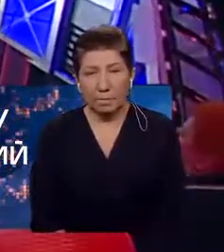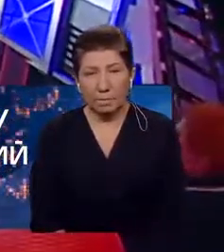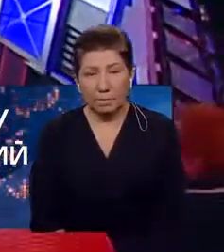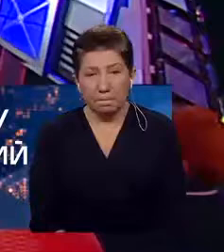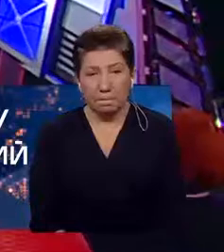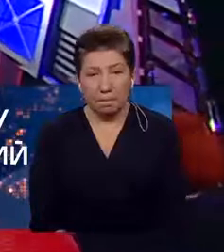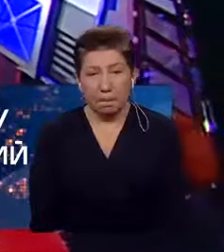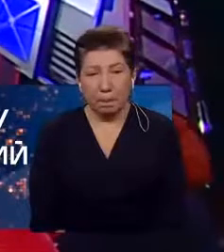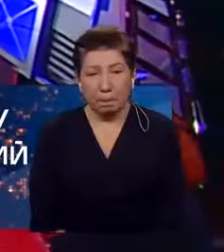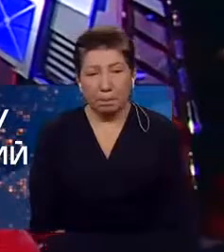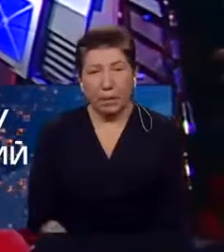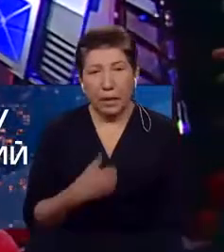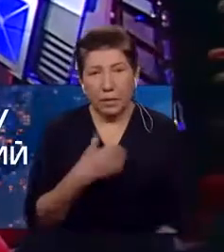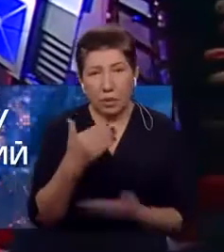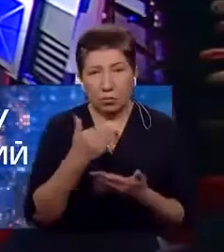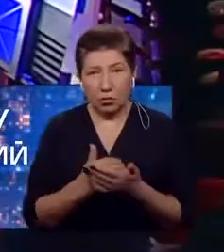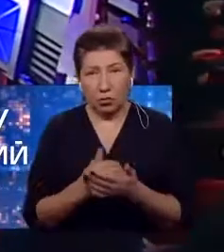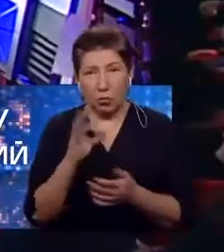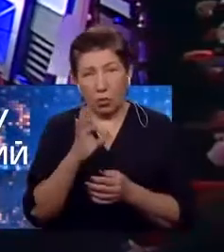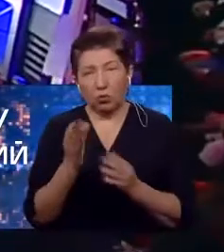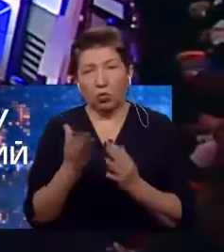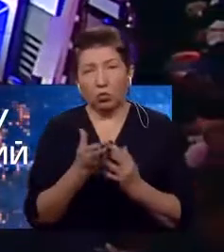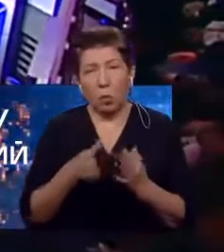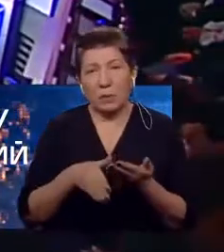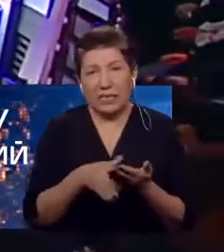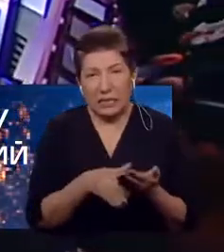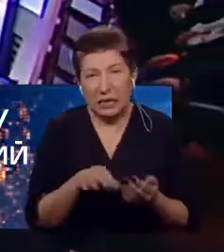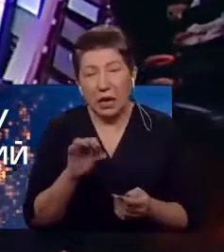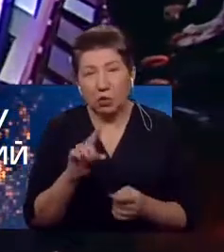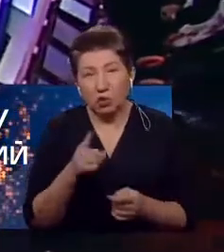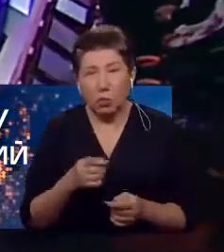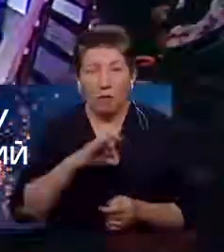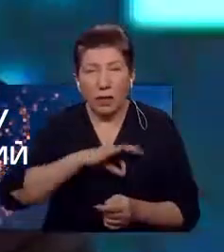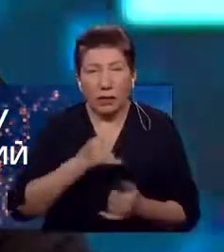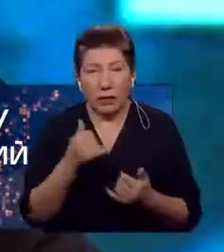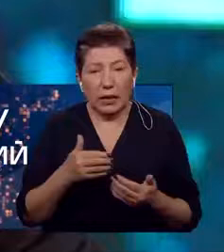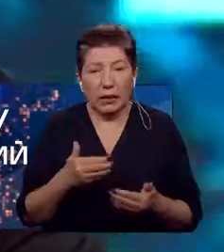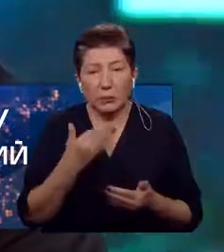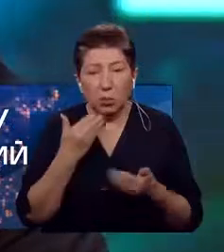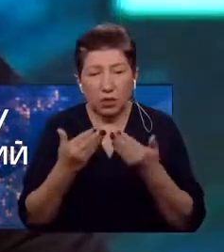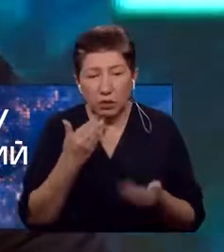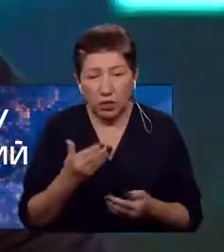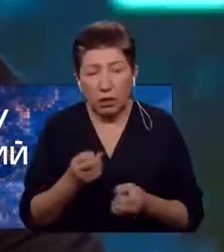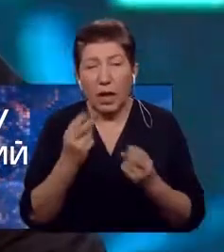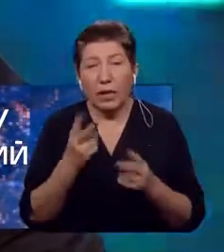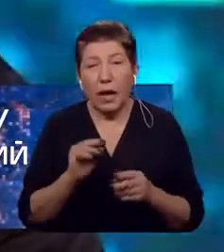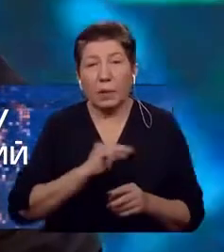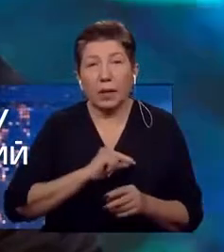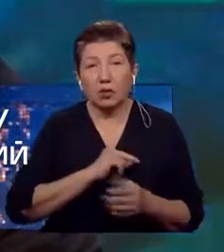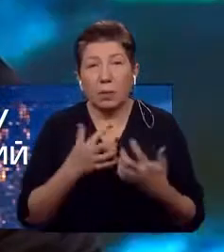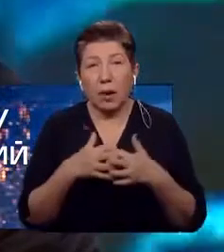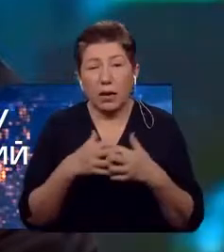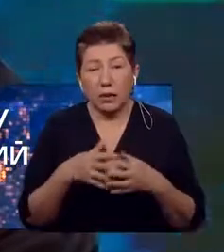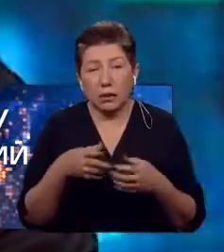щось сказати. Прошу. Я закінчу думку про монетизацію субсидій і чому вона є вигідна для споживачів. Як працює механізм